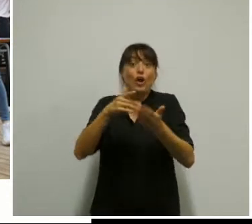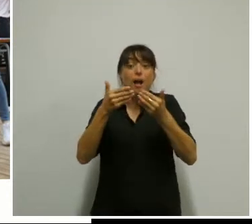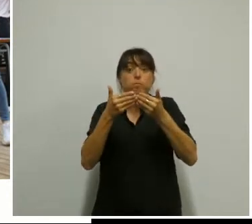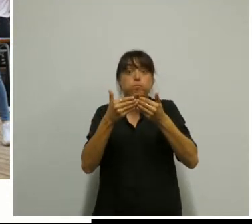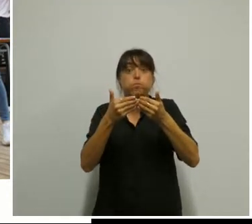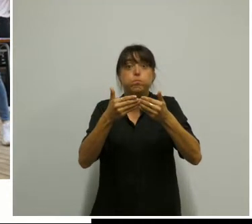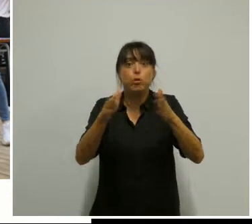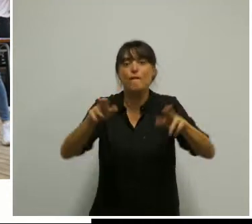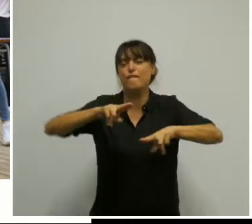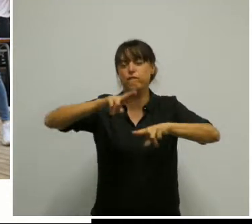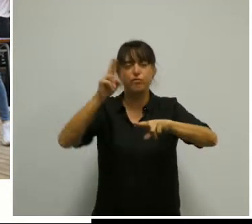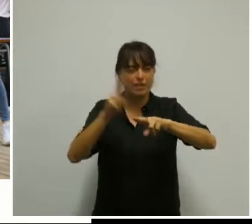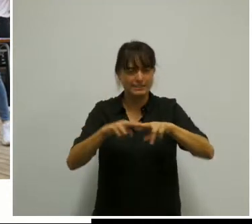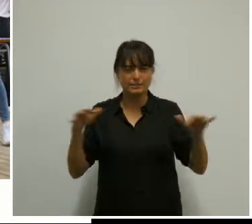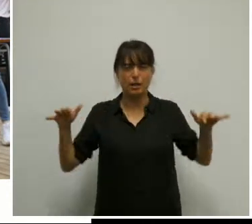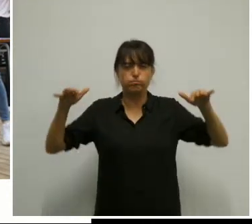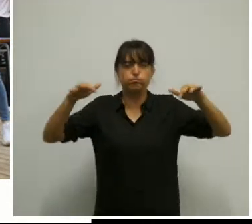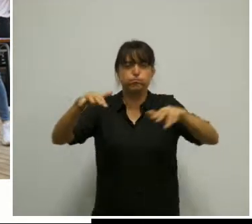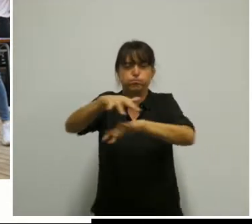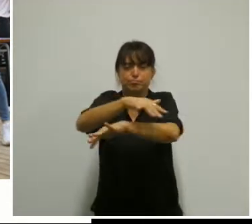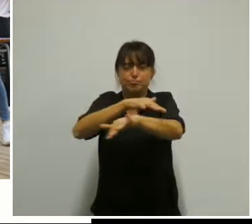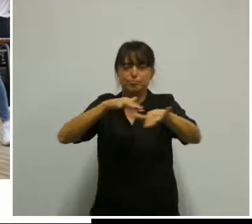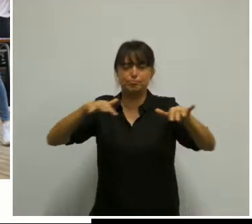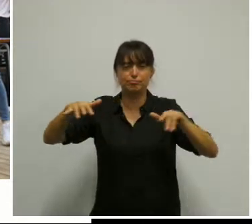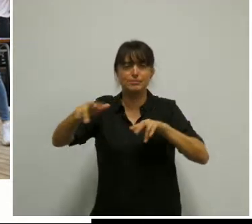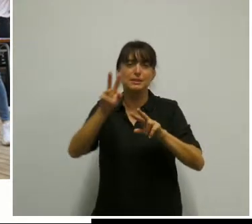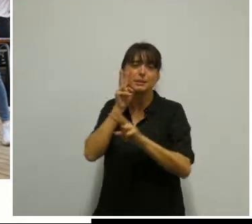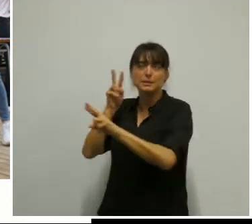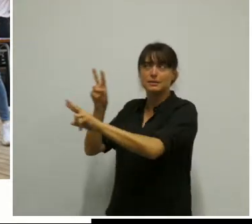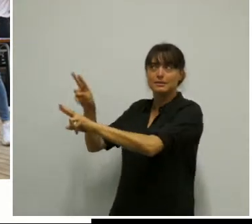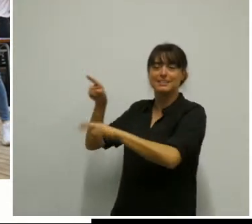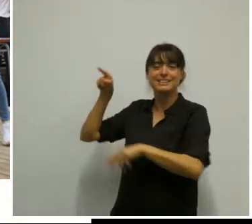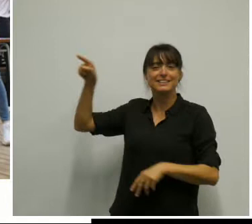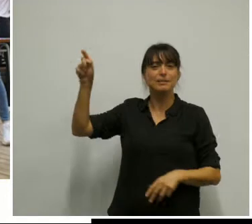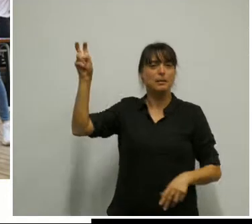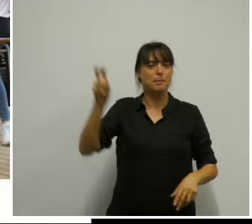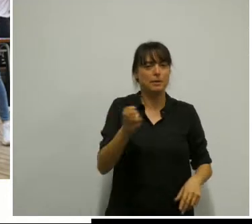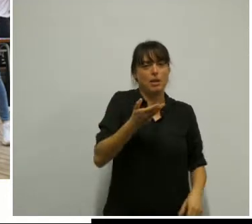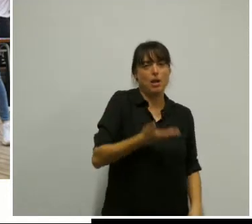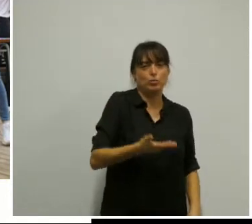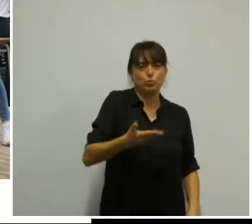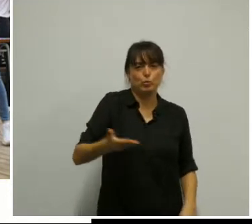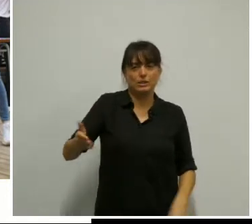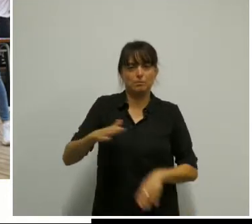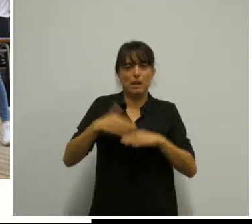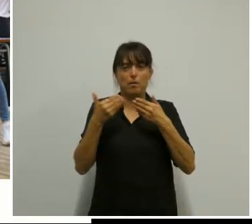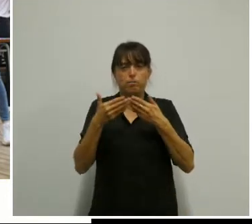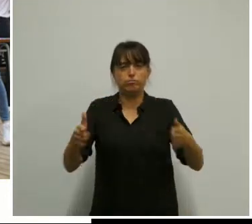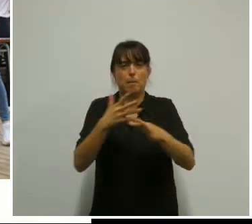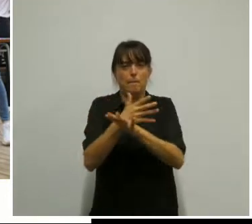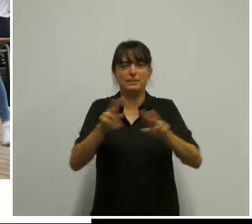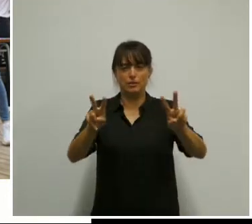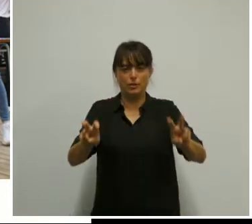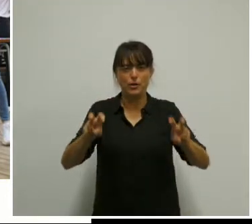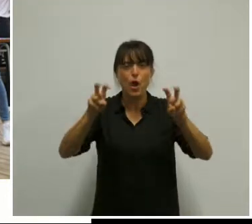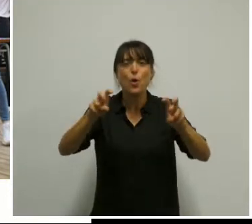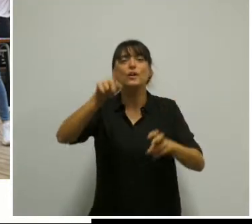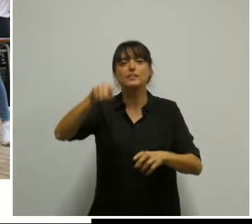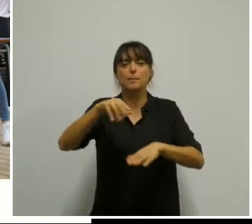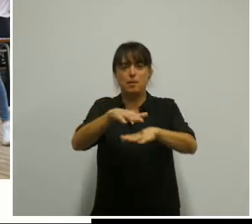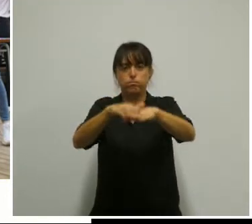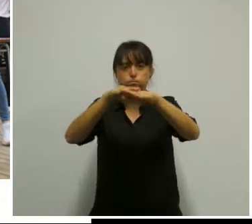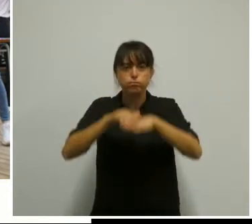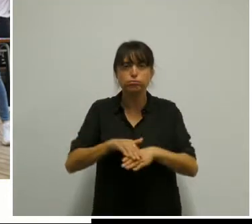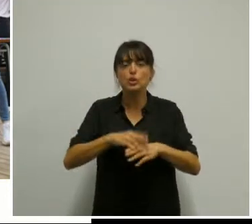qual veieu aquí tota l'escola, perquè això es va convertir en l'escenari, i on van venir les autoritats pertinents, i bueno, vam fer una xocolatada,